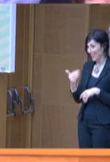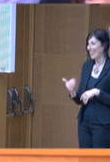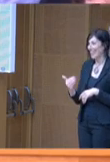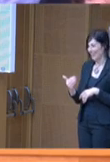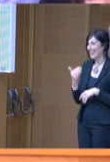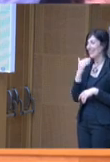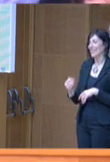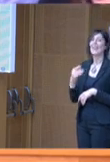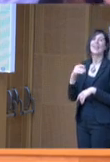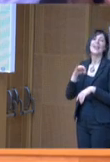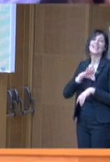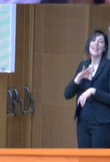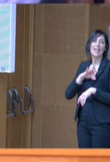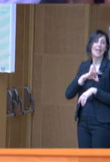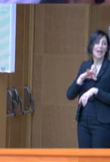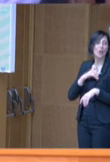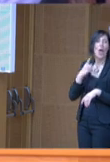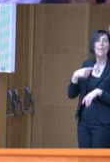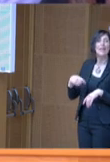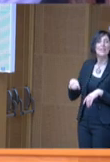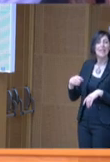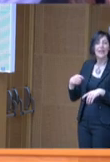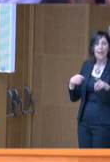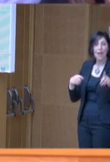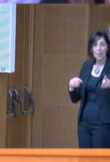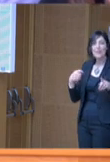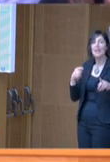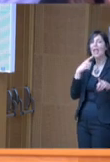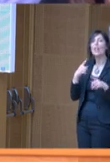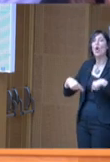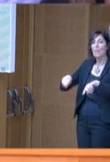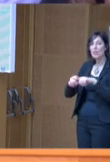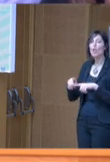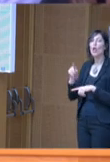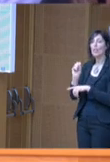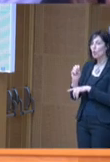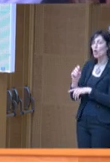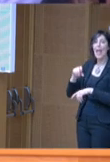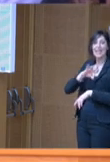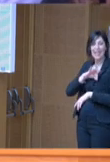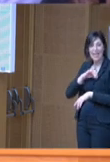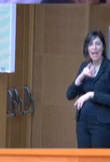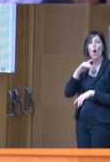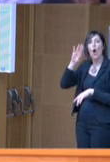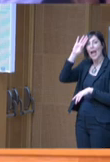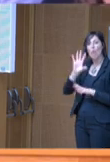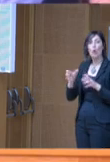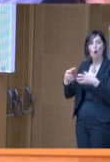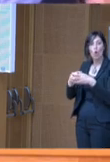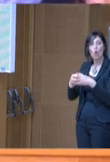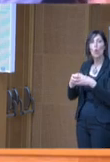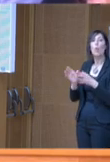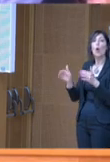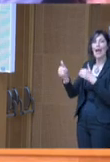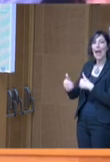il senatore Roberto Marti, presidente della Commissione Istruzione del Senato, e il capogruppo della Commissione Istruzione alla Camera,